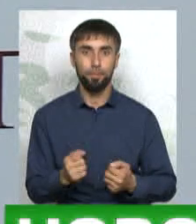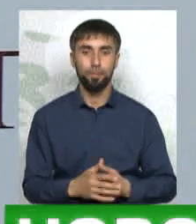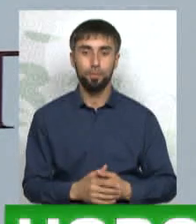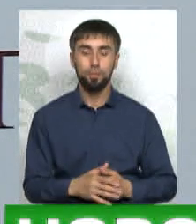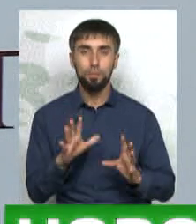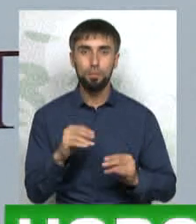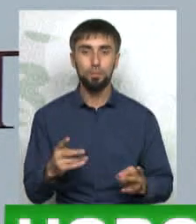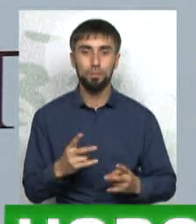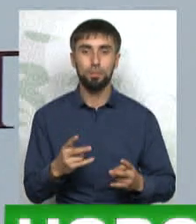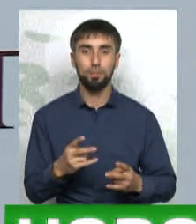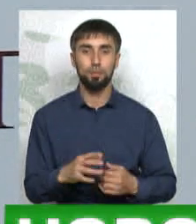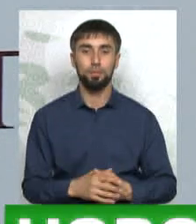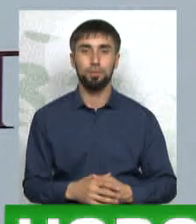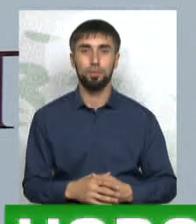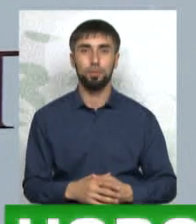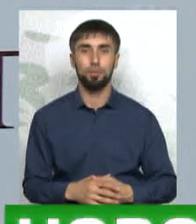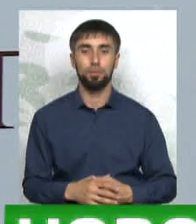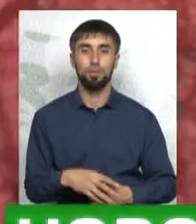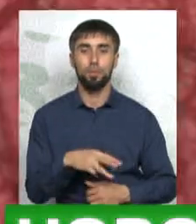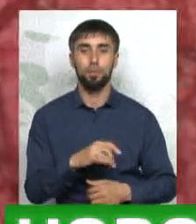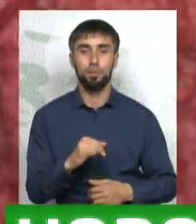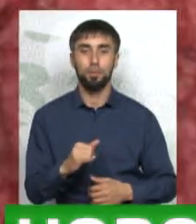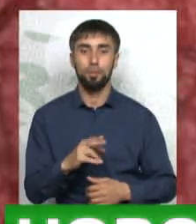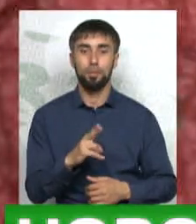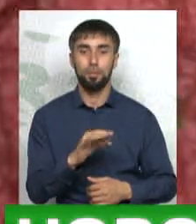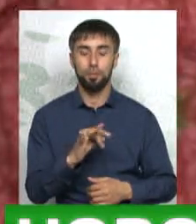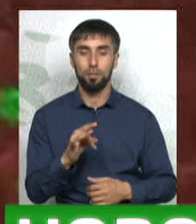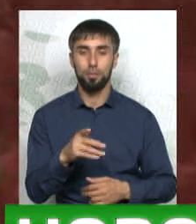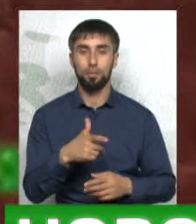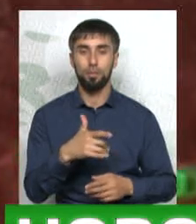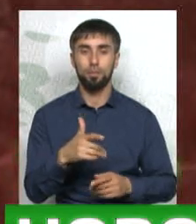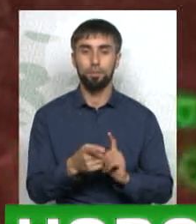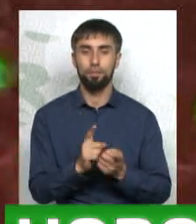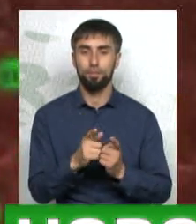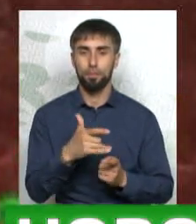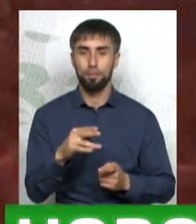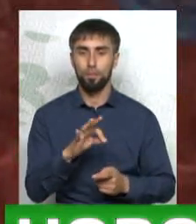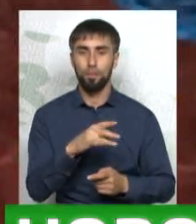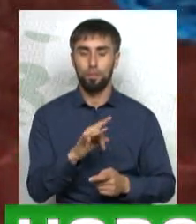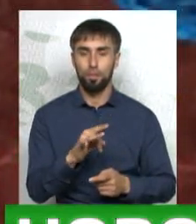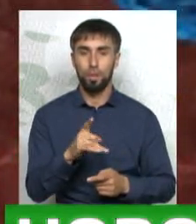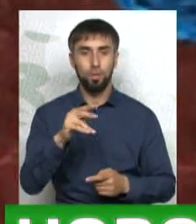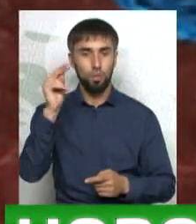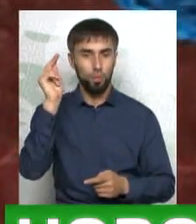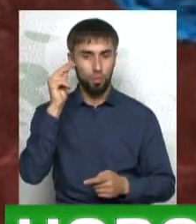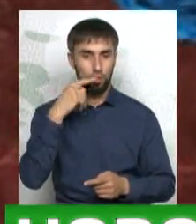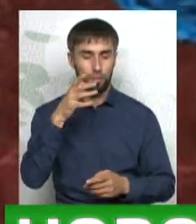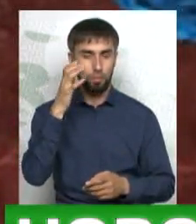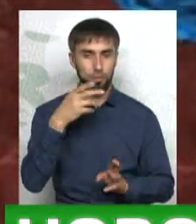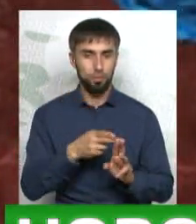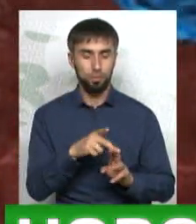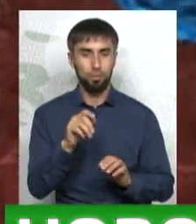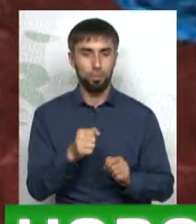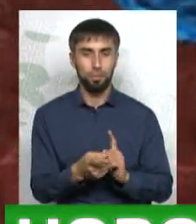все необходимые противоэпидемические меры. Кентавр – это гибрид двух подвариантов омикрона. По словам ученых, они мутировали как